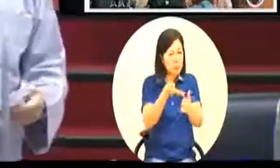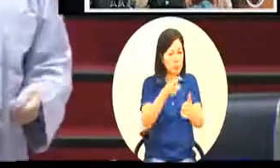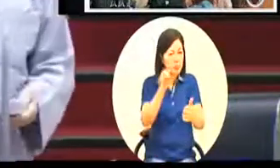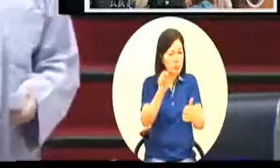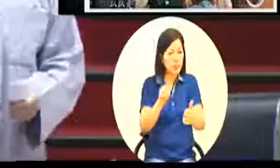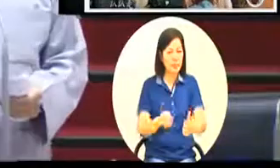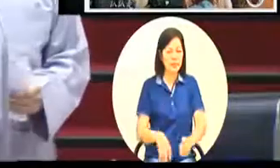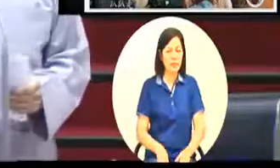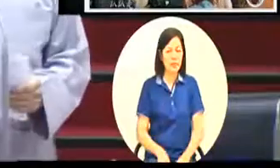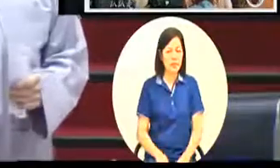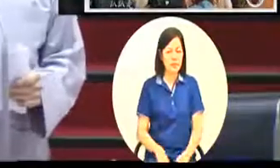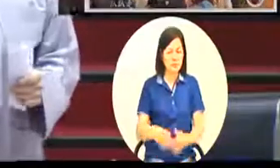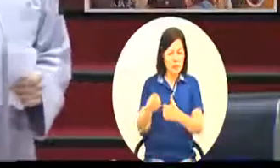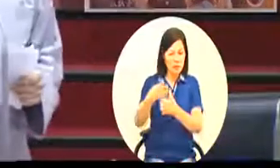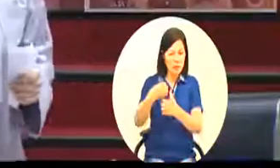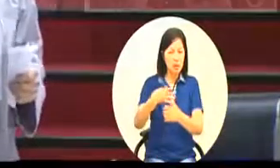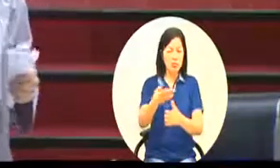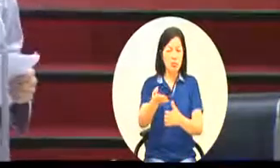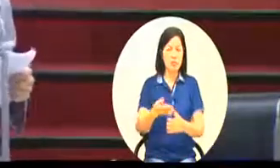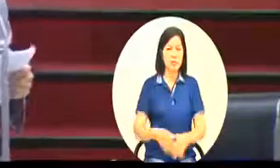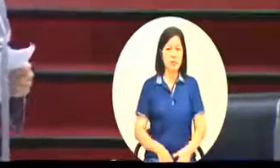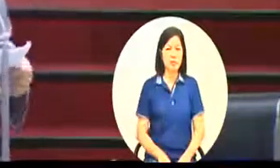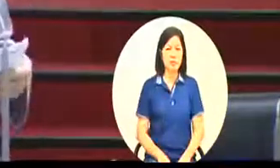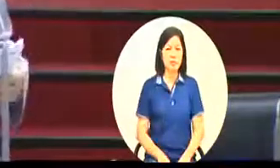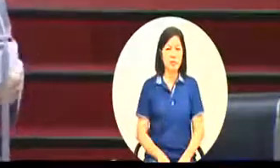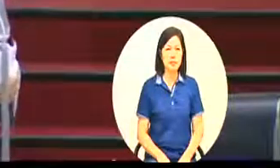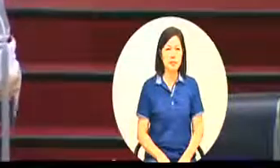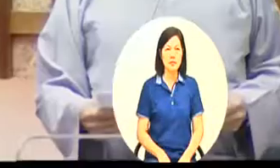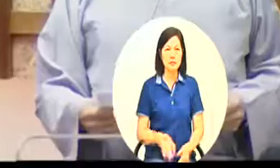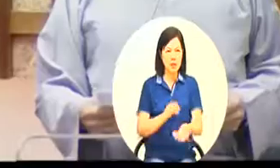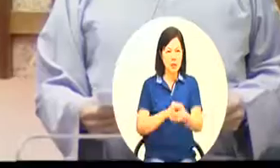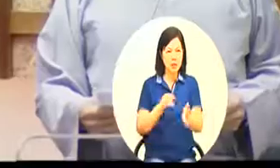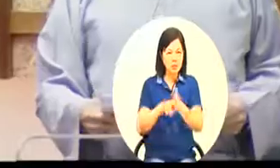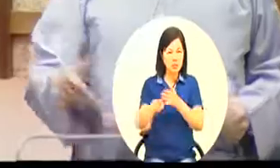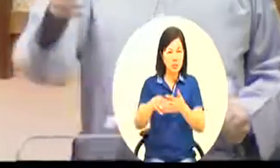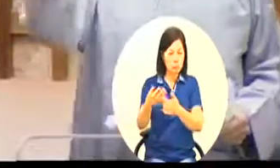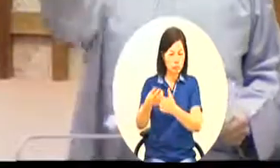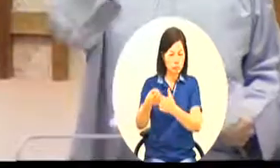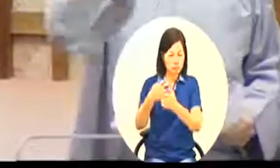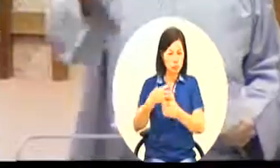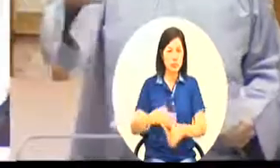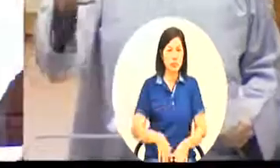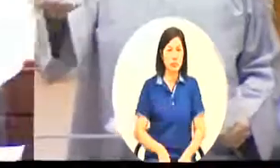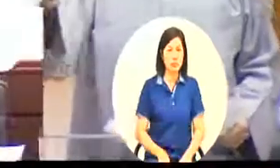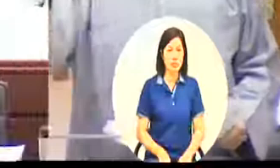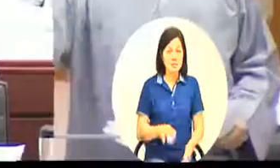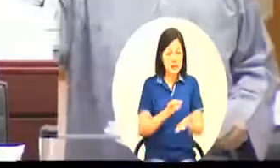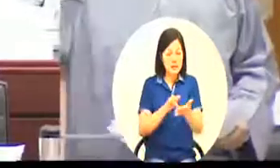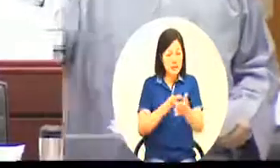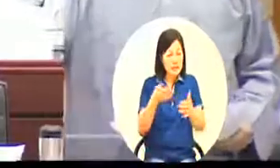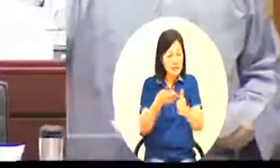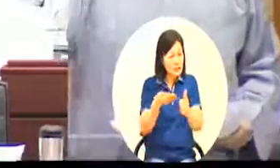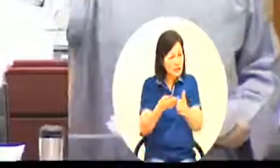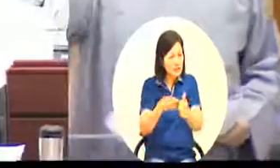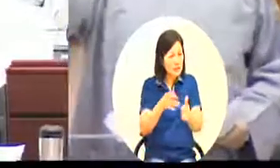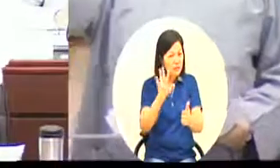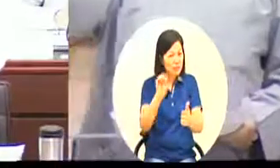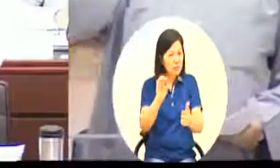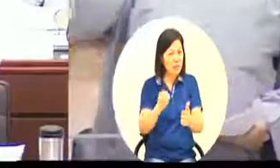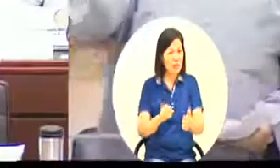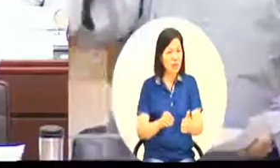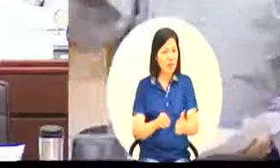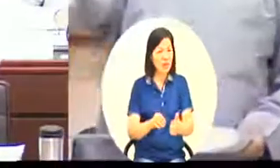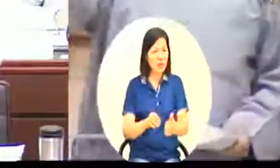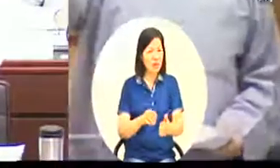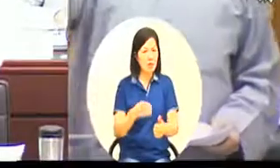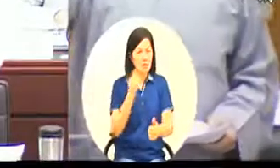局长给我指教，你看医师的专业。 医生是从哪头？ 你敢无落着这种药啊？甲偷，偷可能安尼